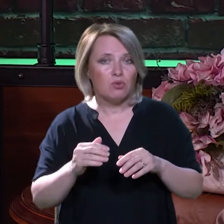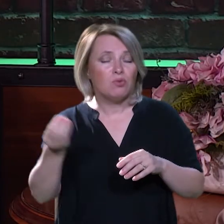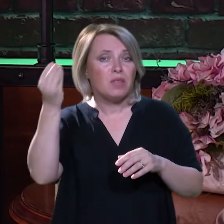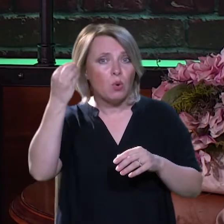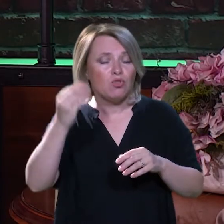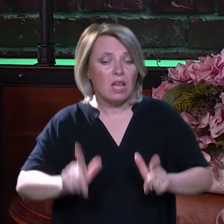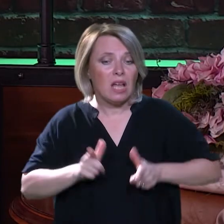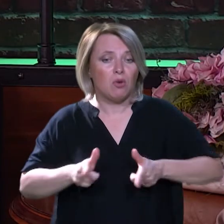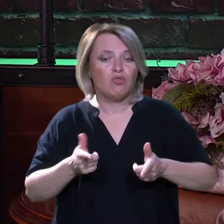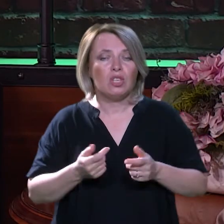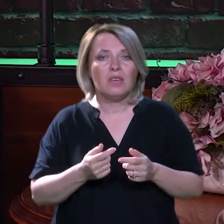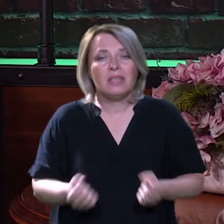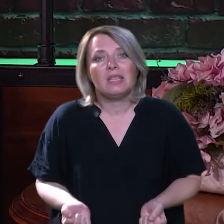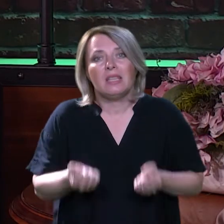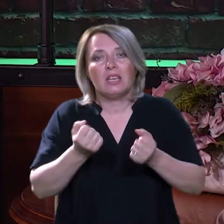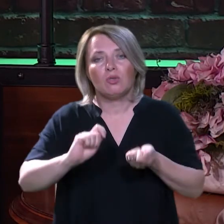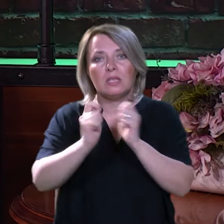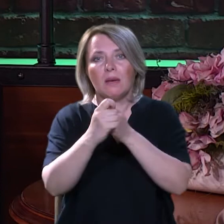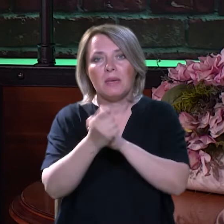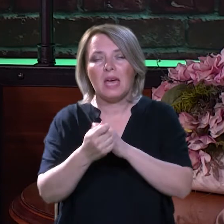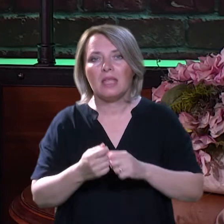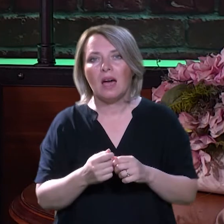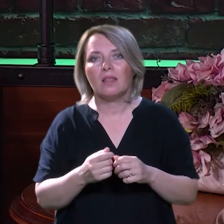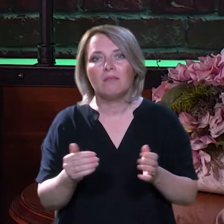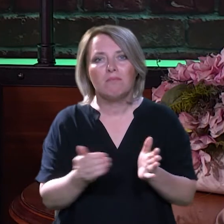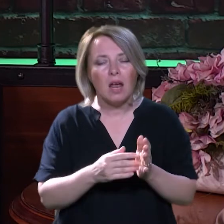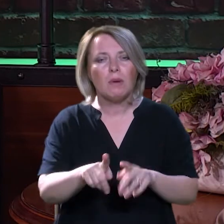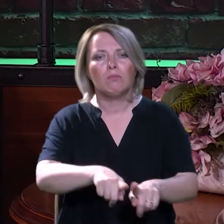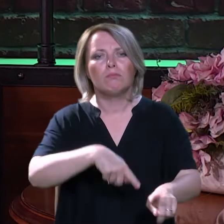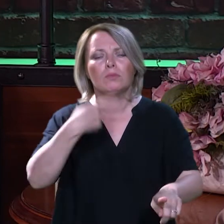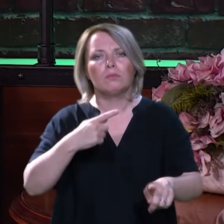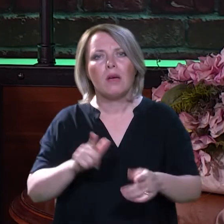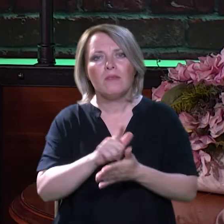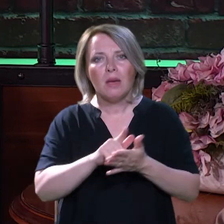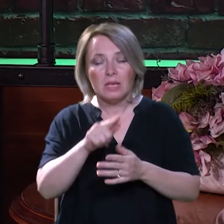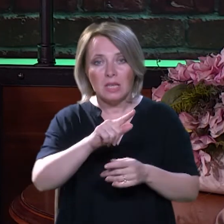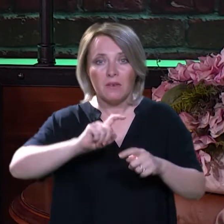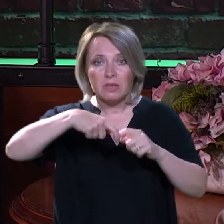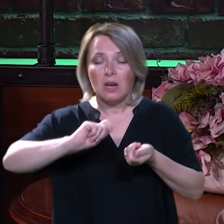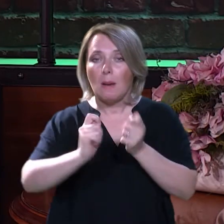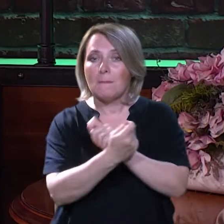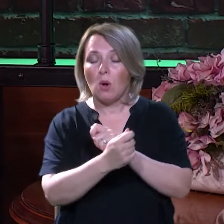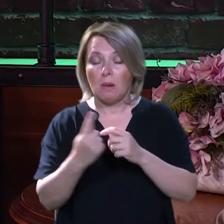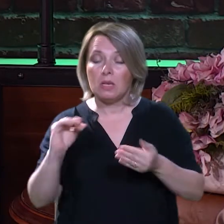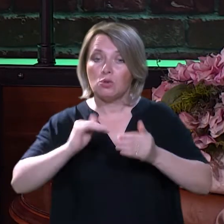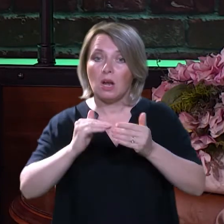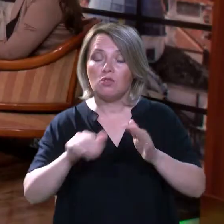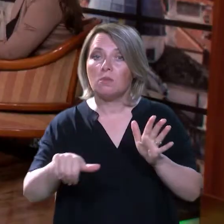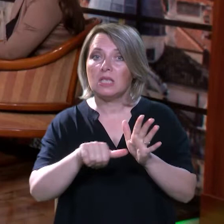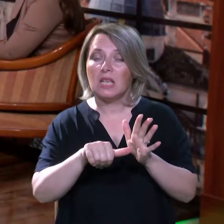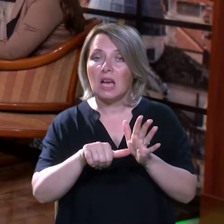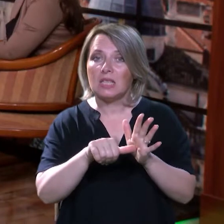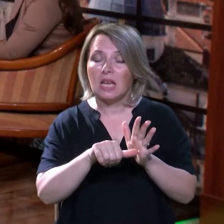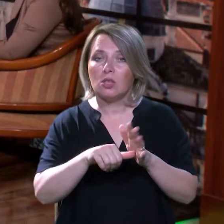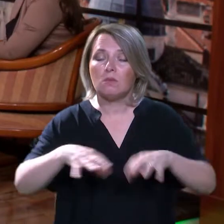i teže se mijenjaju, jer treba jako dugo vremena da se takve stvari promijene. Ali surađujemo i sa Centrom za socijalnu